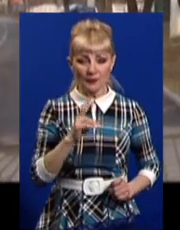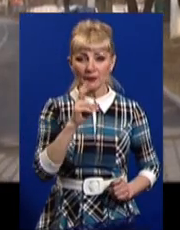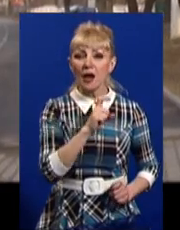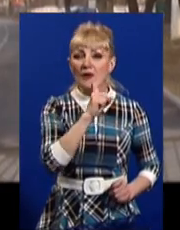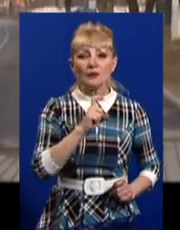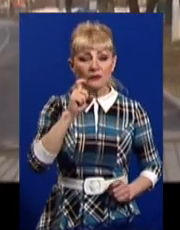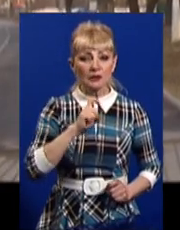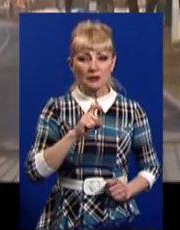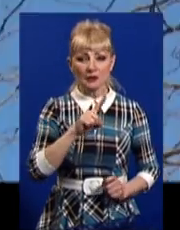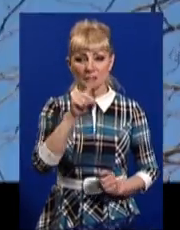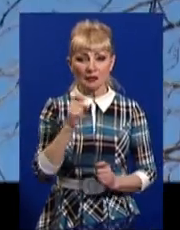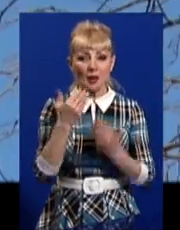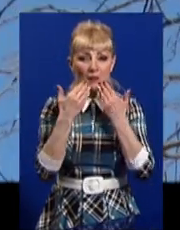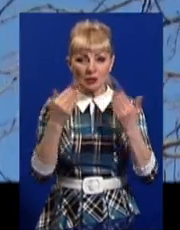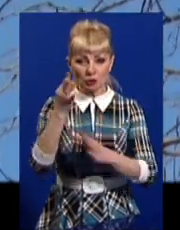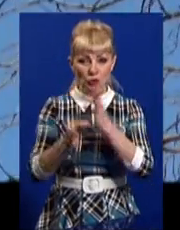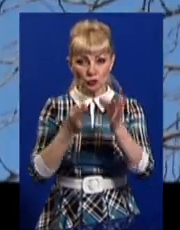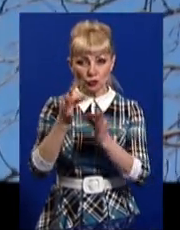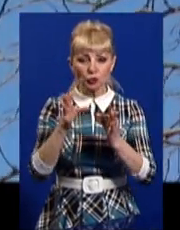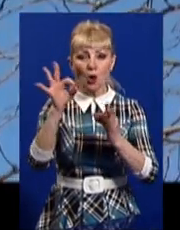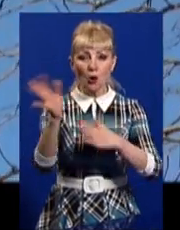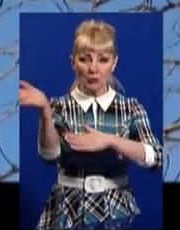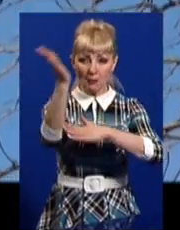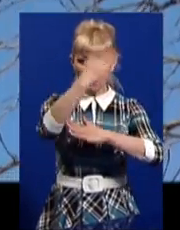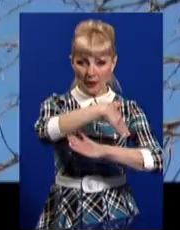Вінниччині за останню добу